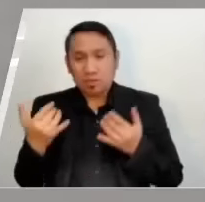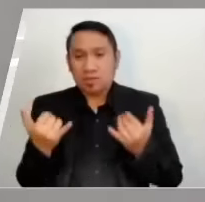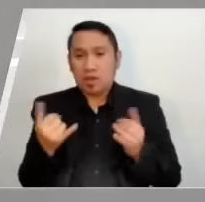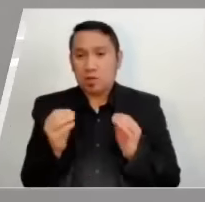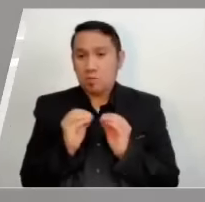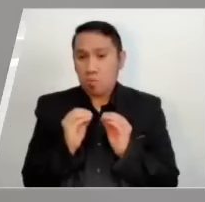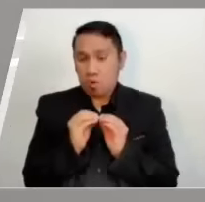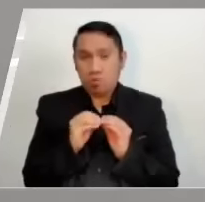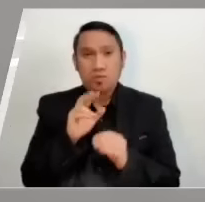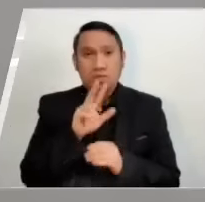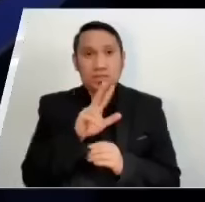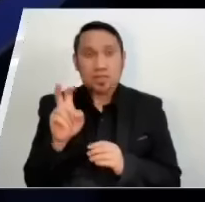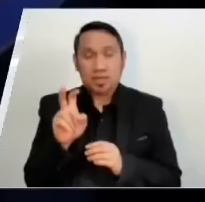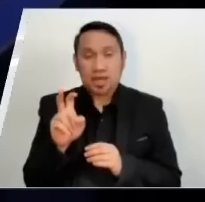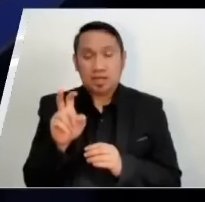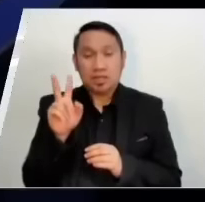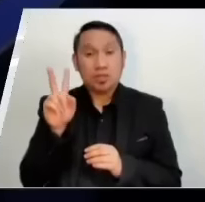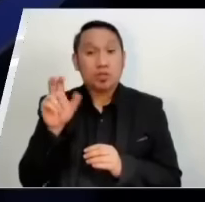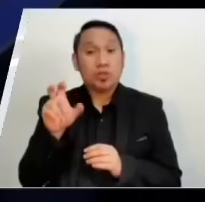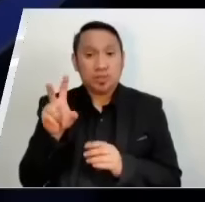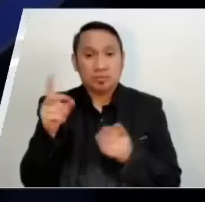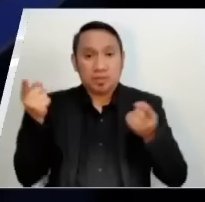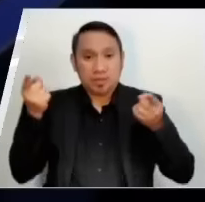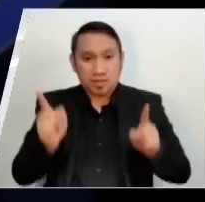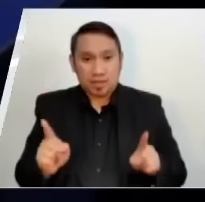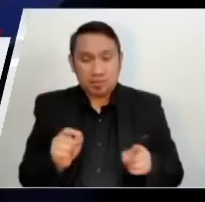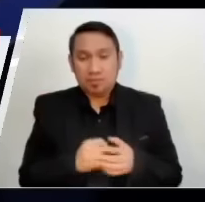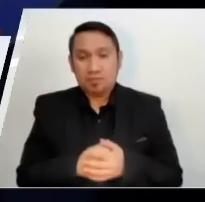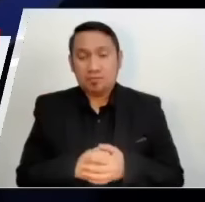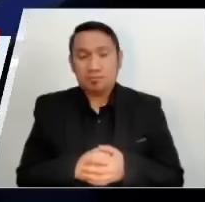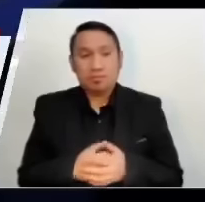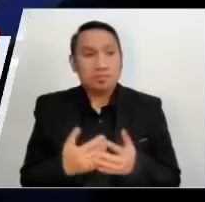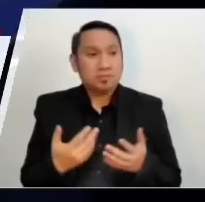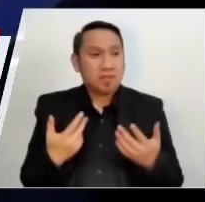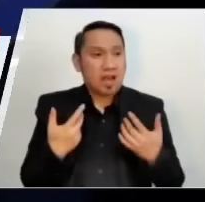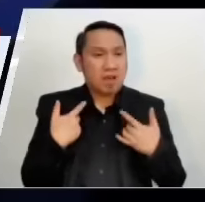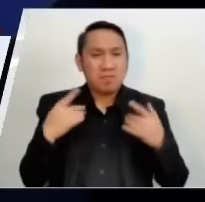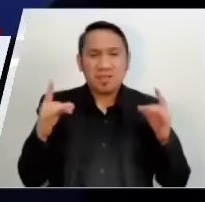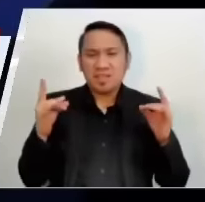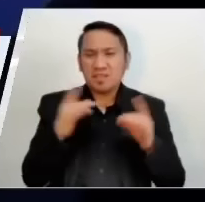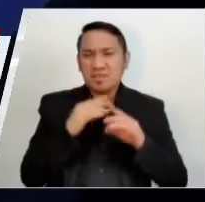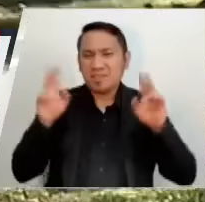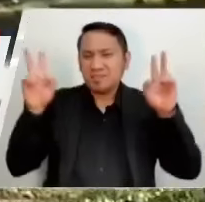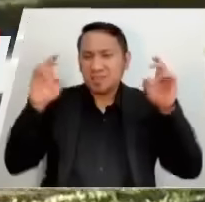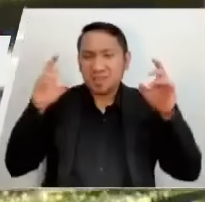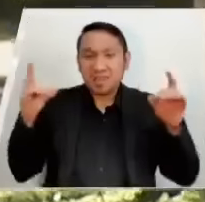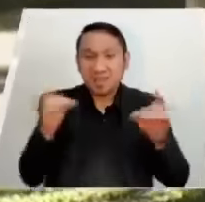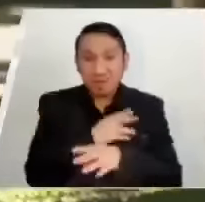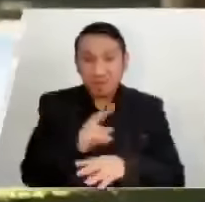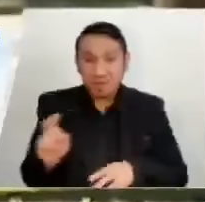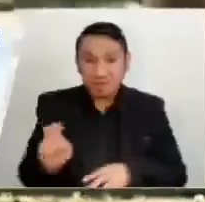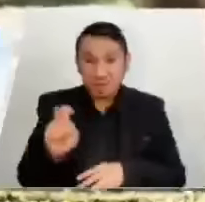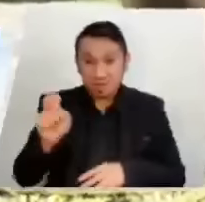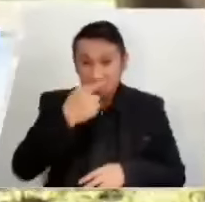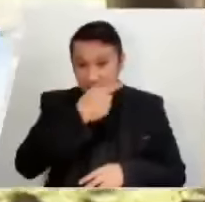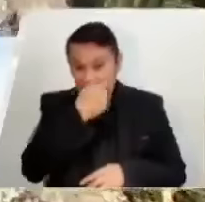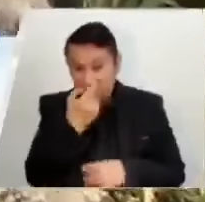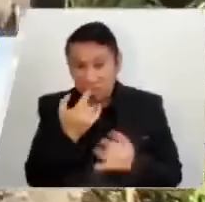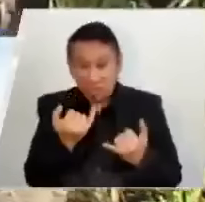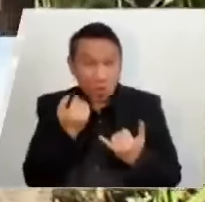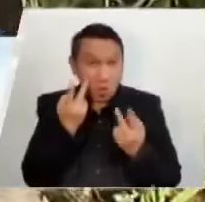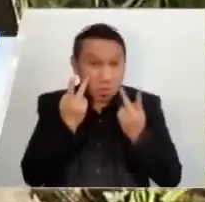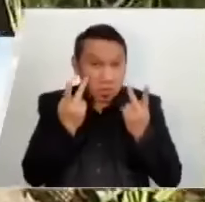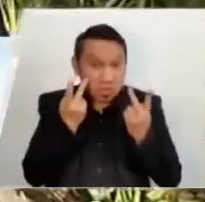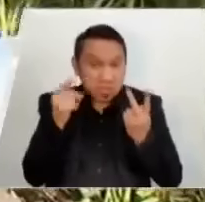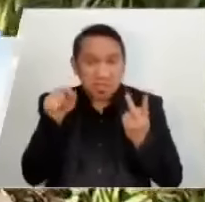na kaso nitong nakaraang taon. Ito yung revenge travel eh. Isa sa nakikita natin na after the pandemic, nakikita natin na nasabik yung